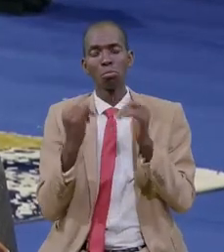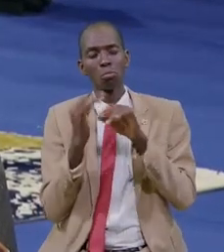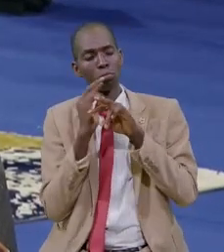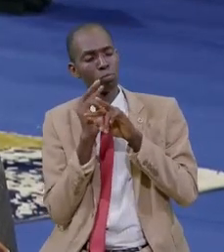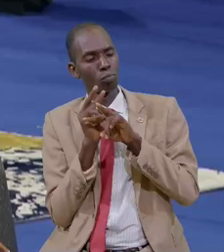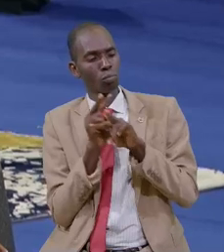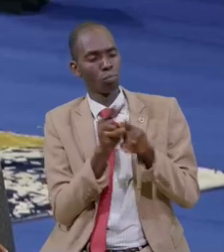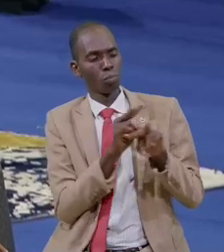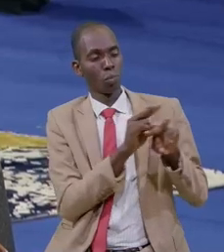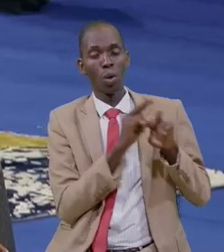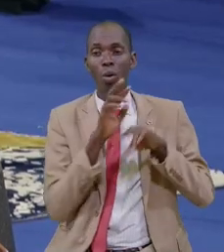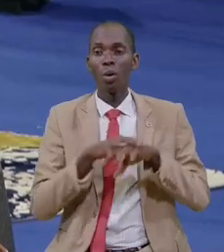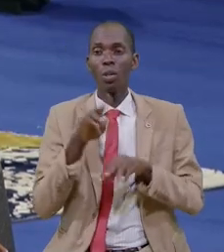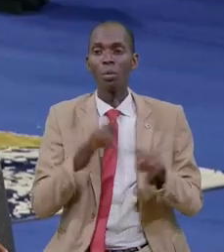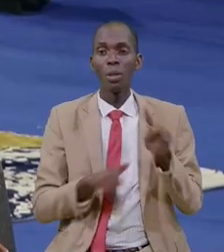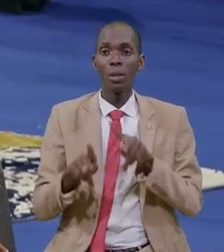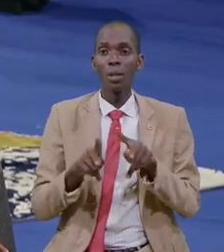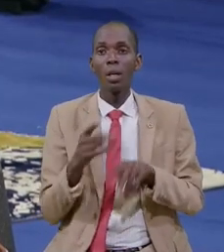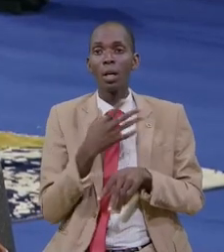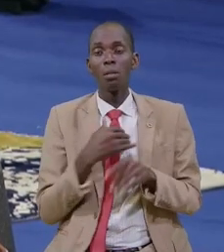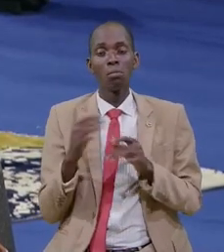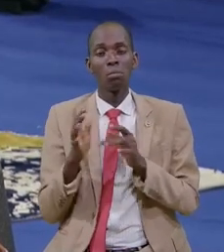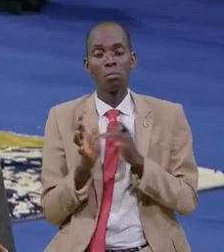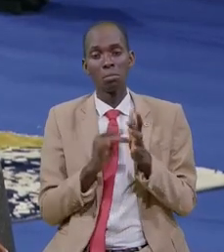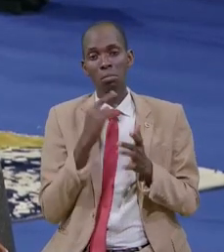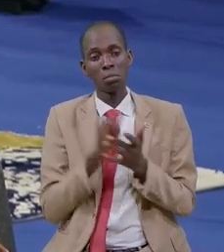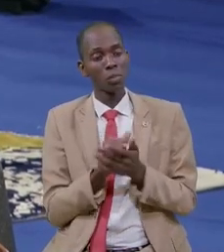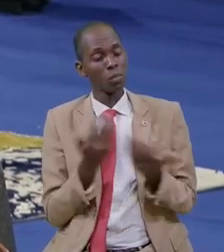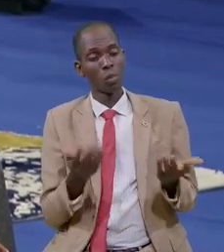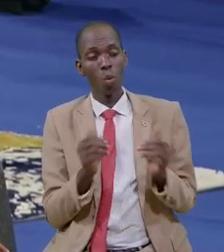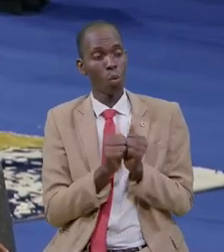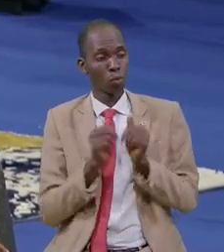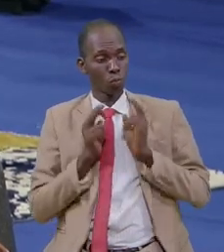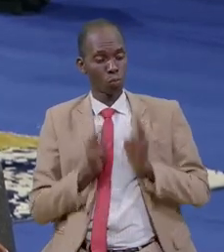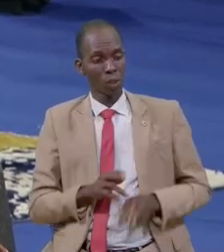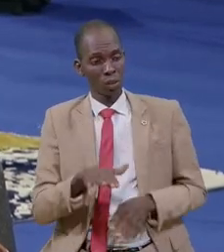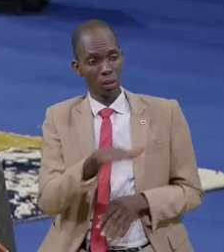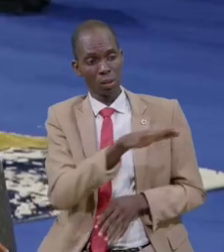dit, « Cela est impossible aux hommes,